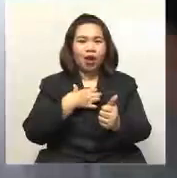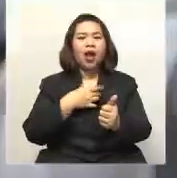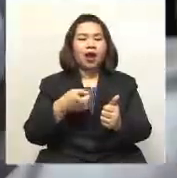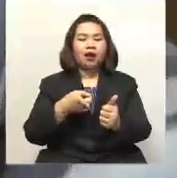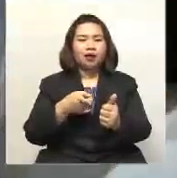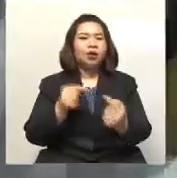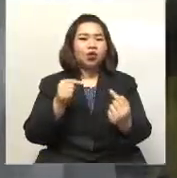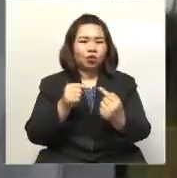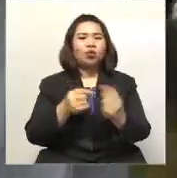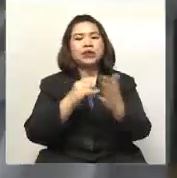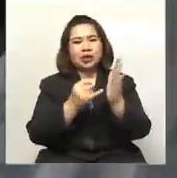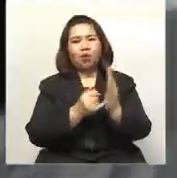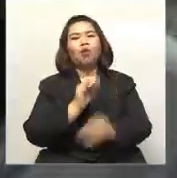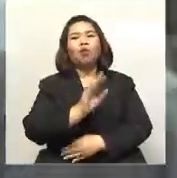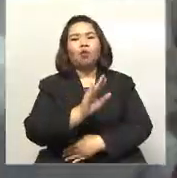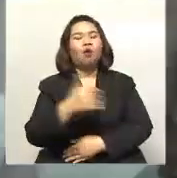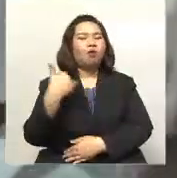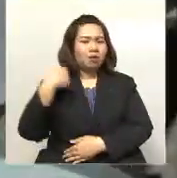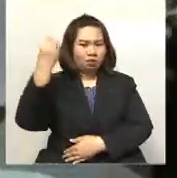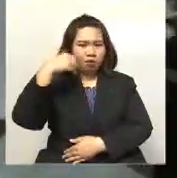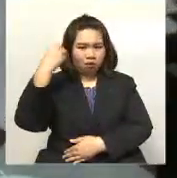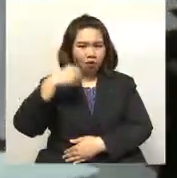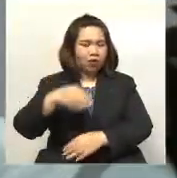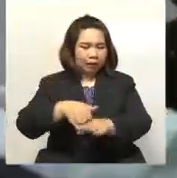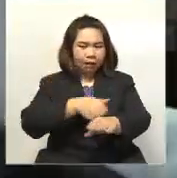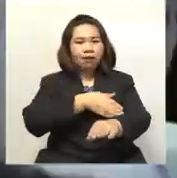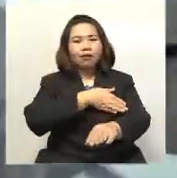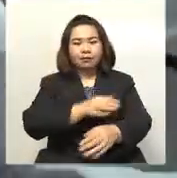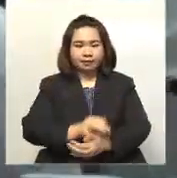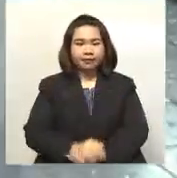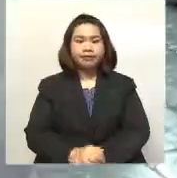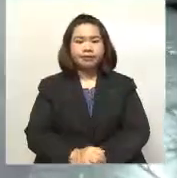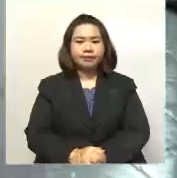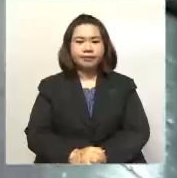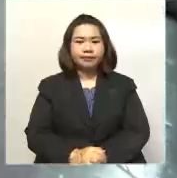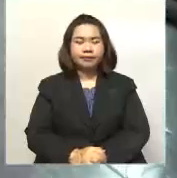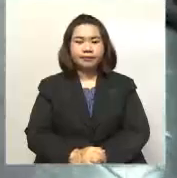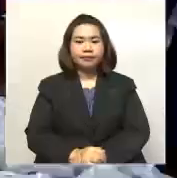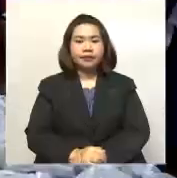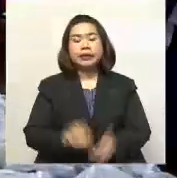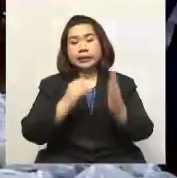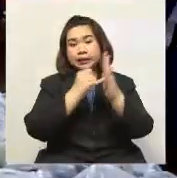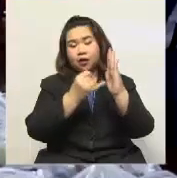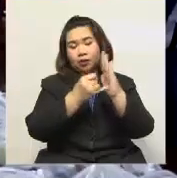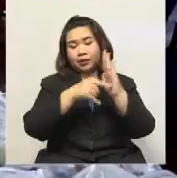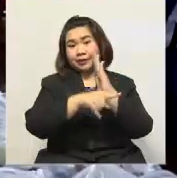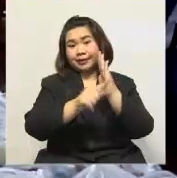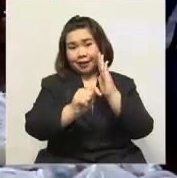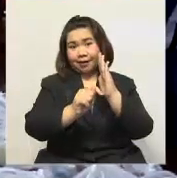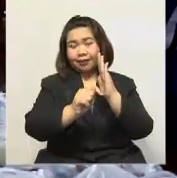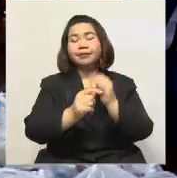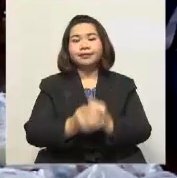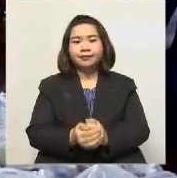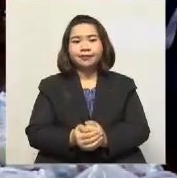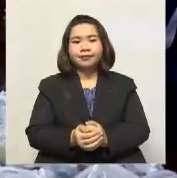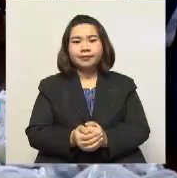พณีปฏิบัติของชาวอ่างทองที่มีกันมาอย่างช้านานแล้วค่ะ ไปดูบรรยากาศที่จังหวัดตราดกันต่อเลยนะ